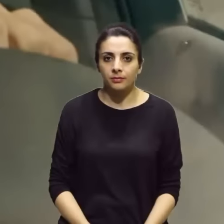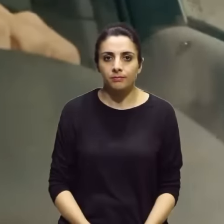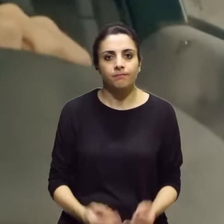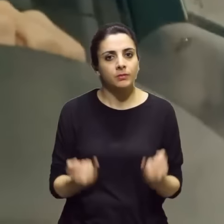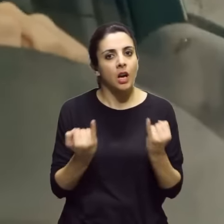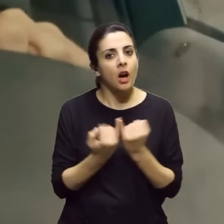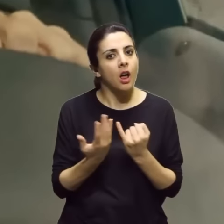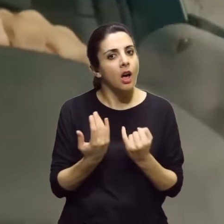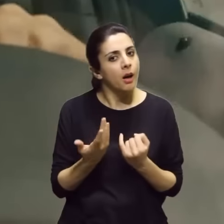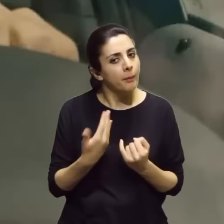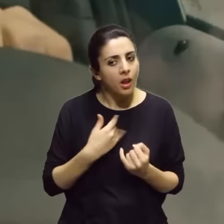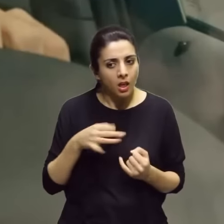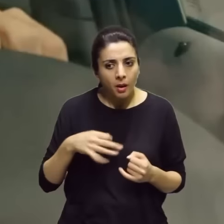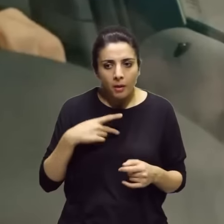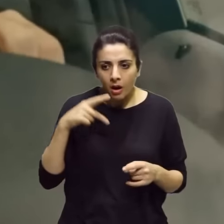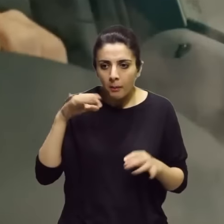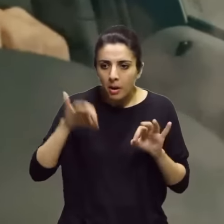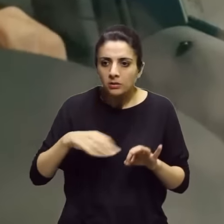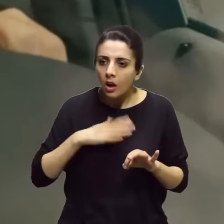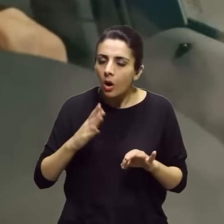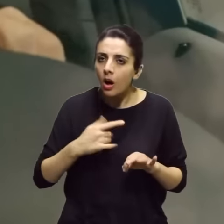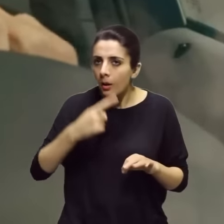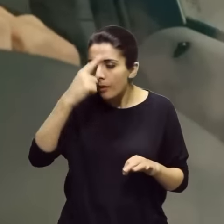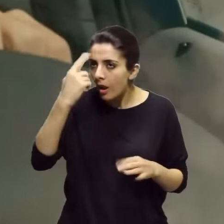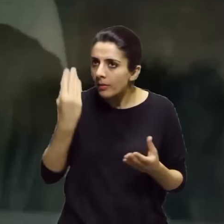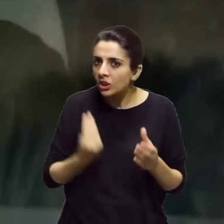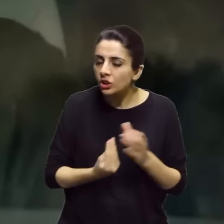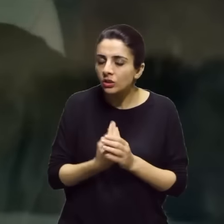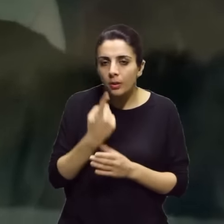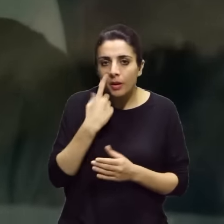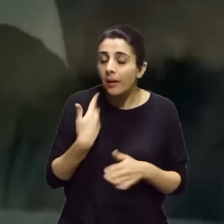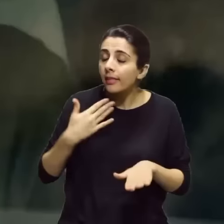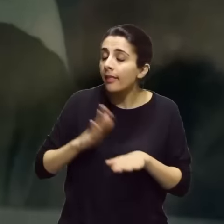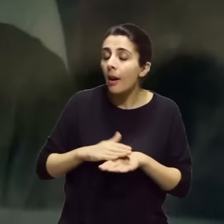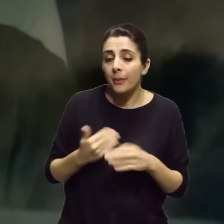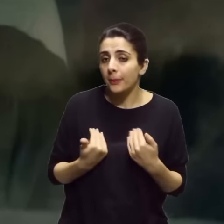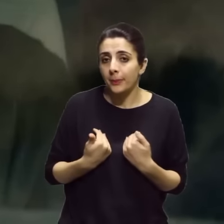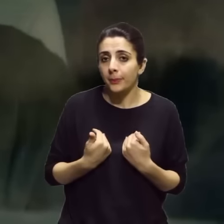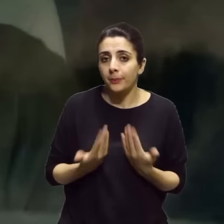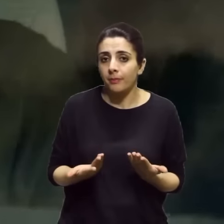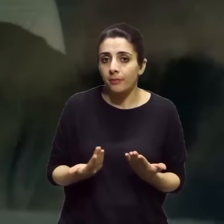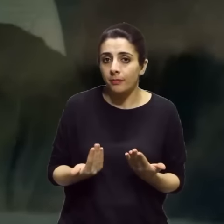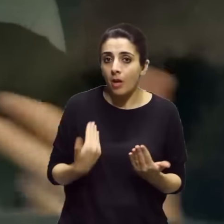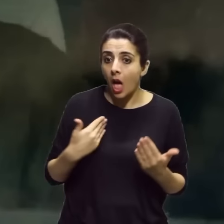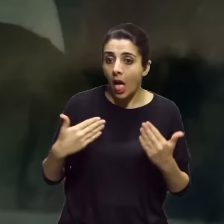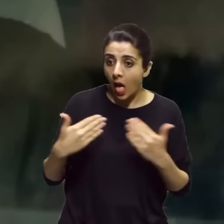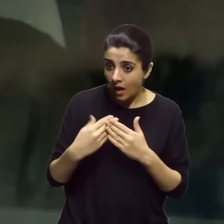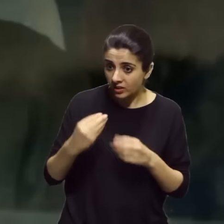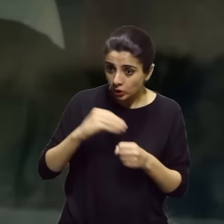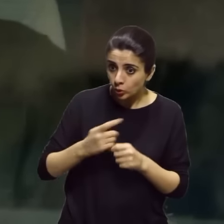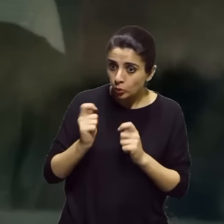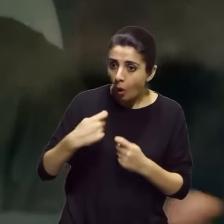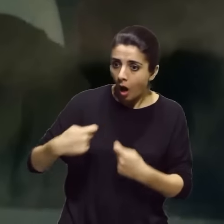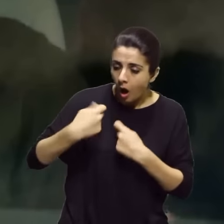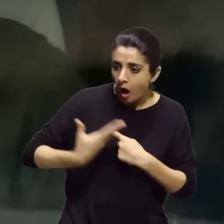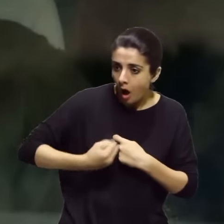Kardeşim vallahi bindik bir alamete. Gedeyoz kıyamete ha. Ne yapalım abi? Evimden zorla aldılar götürdüler